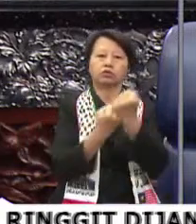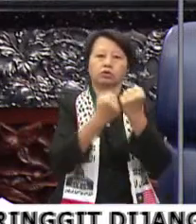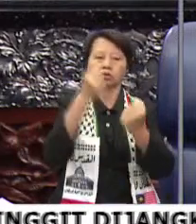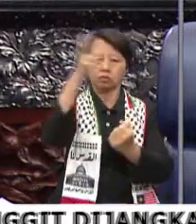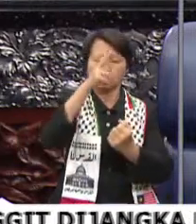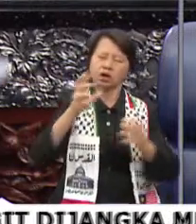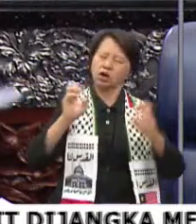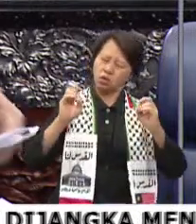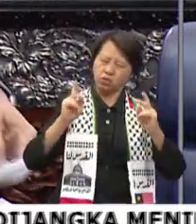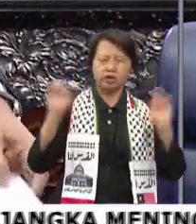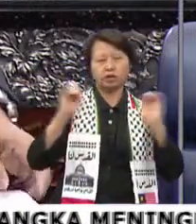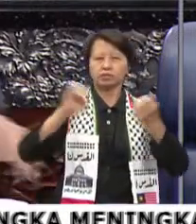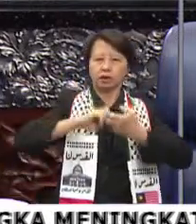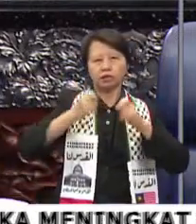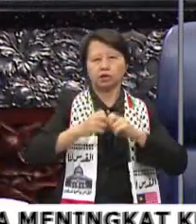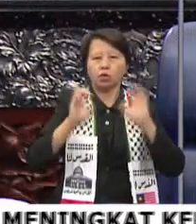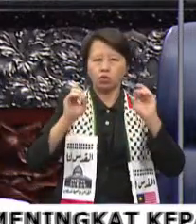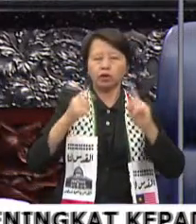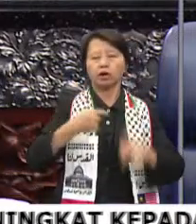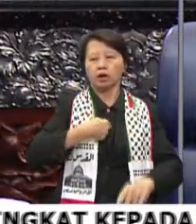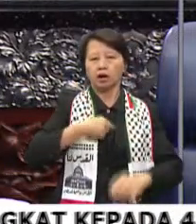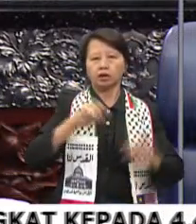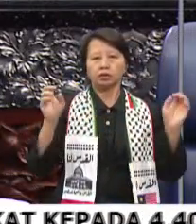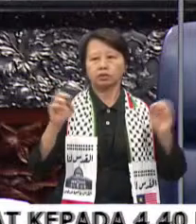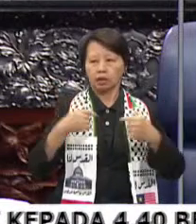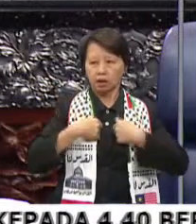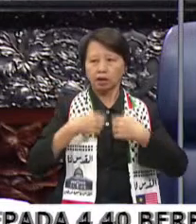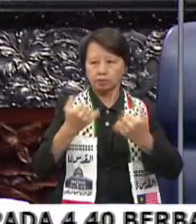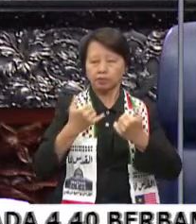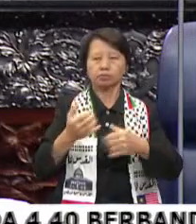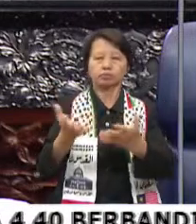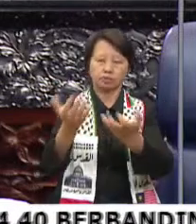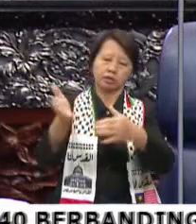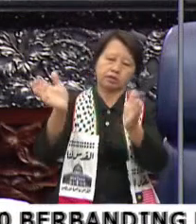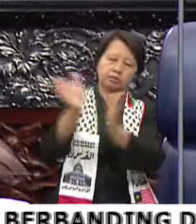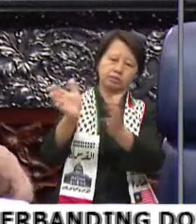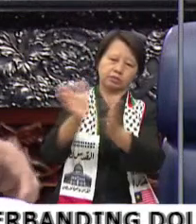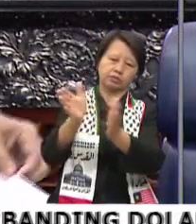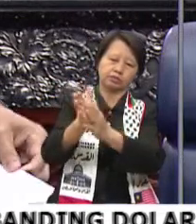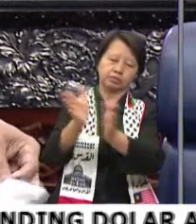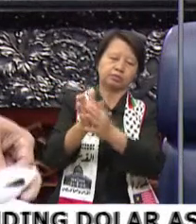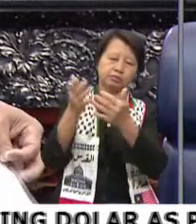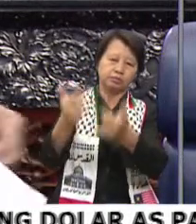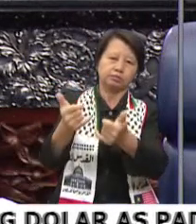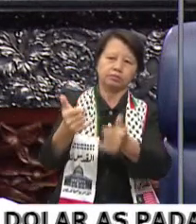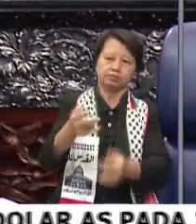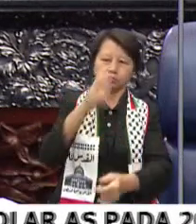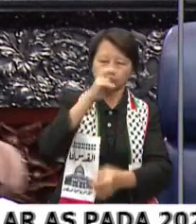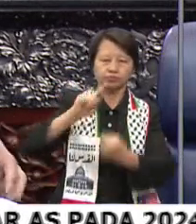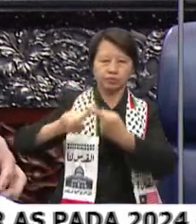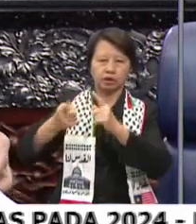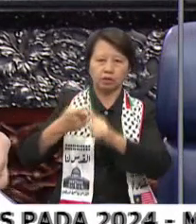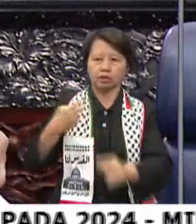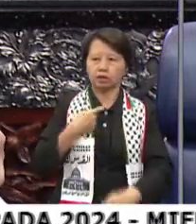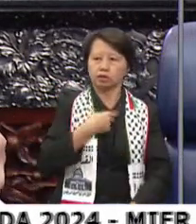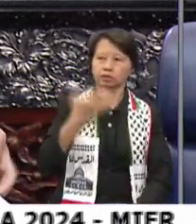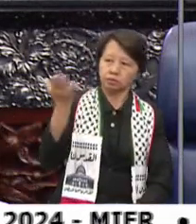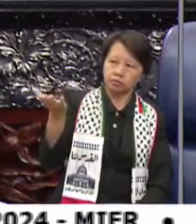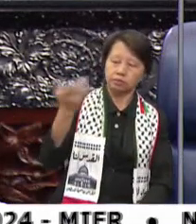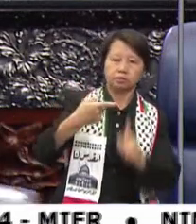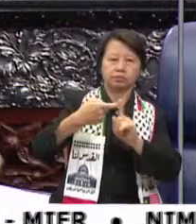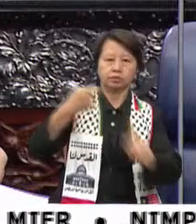masalah jadi saya juga dalam hal ini ingin memuji pendirian sahabat kita